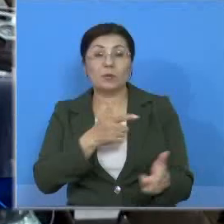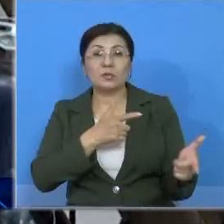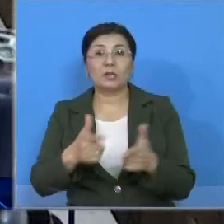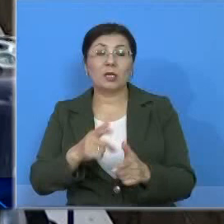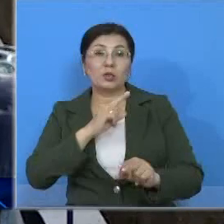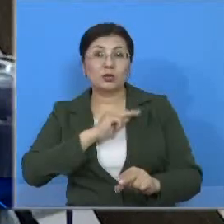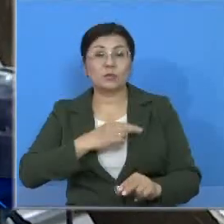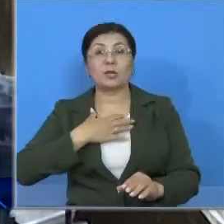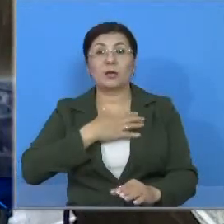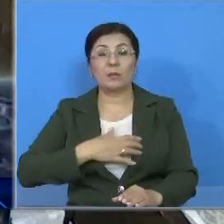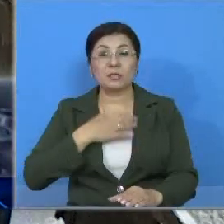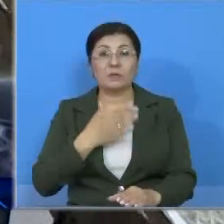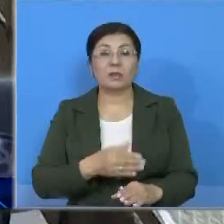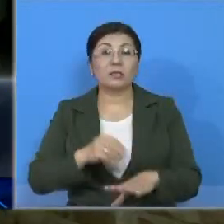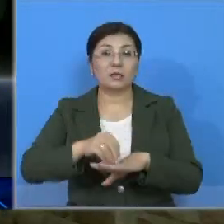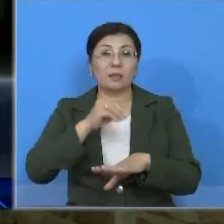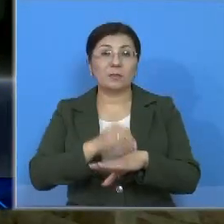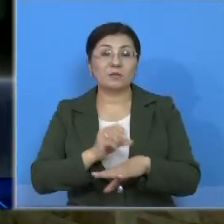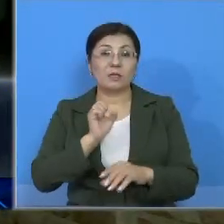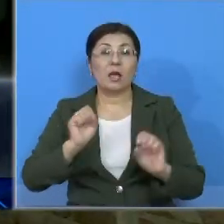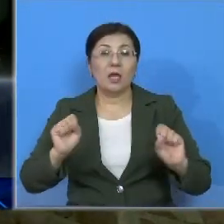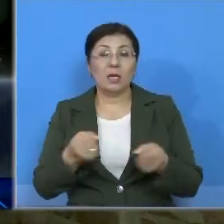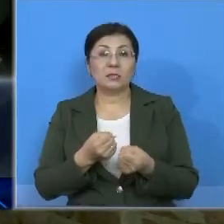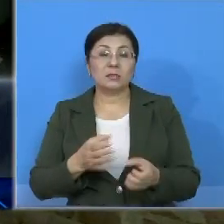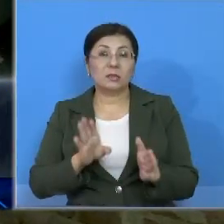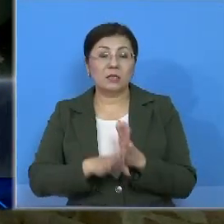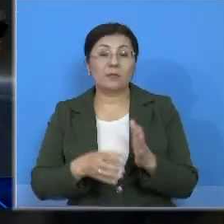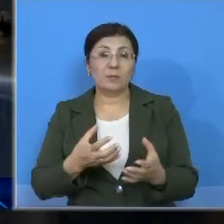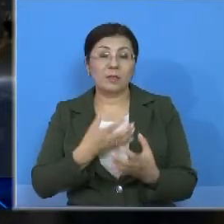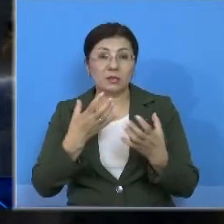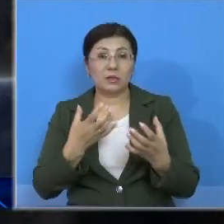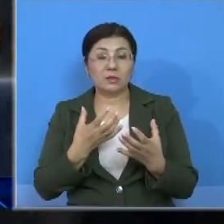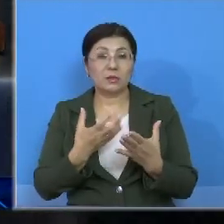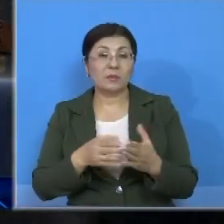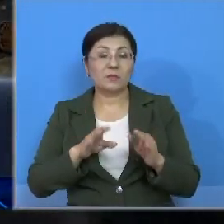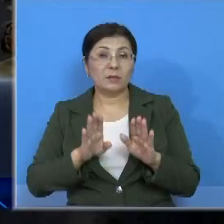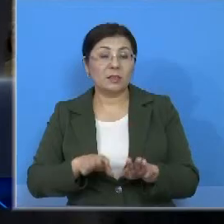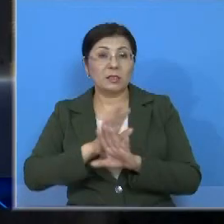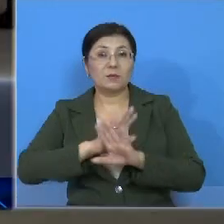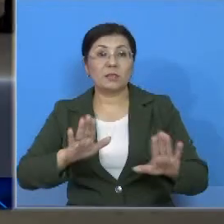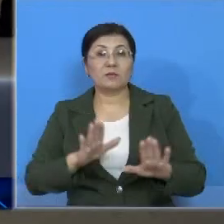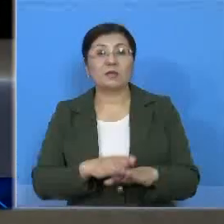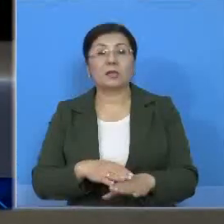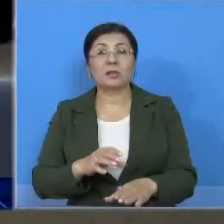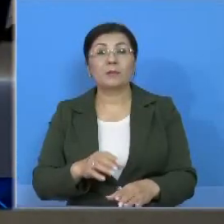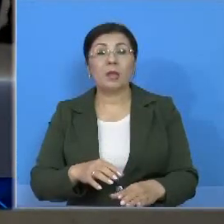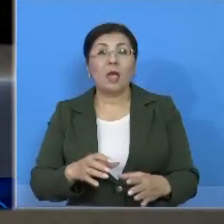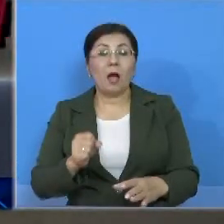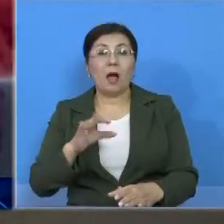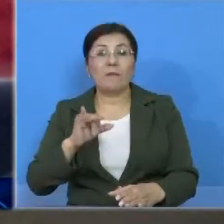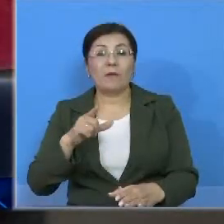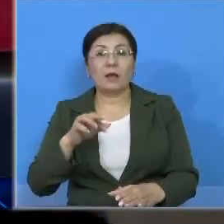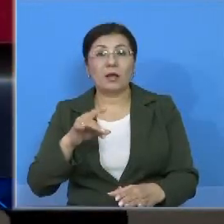жұмыстары алаңдатады. Қала басшысы биылғы қыста жылусыз қалдырмаймыз деп отыр. Себебі әуе қалашығындағы ескірген жылу қазандықтарын